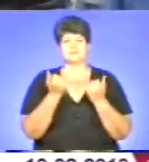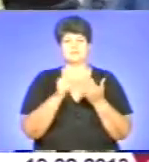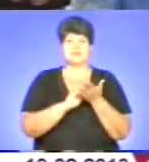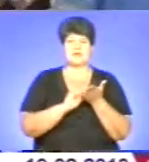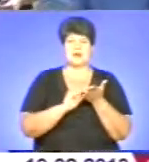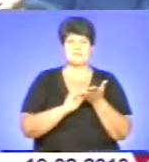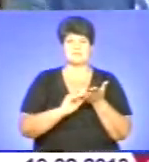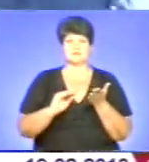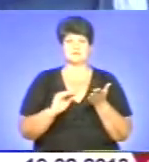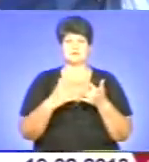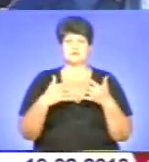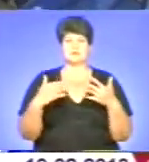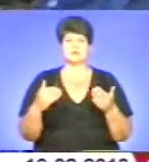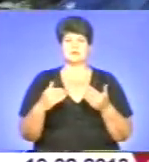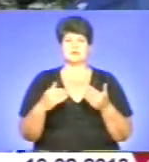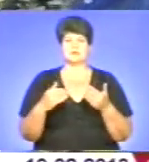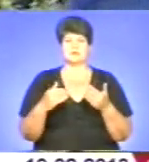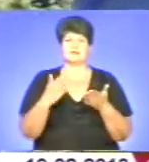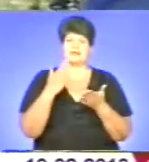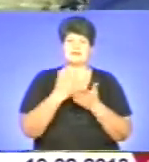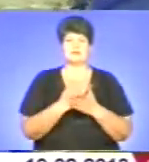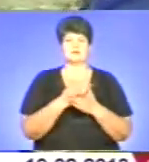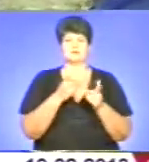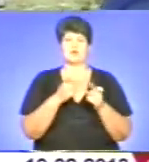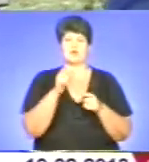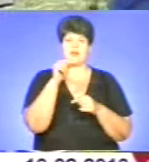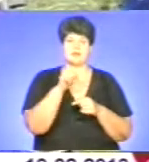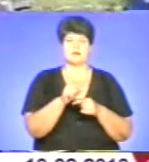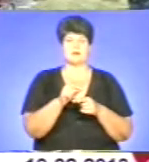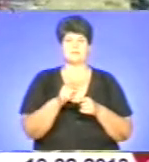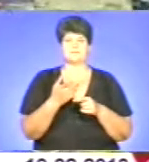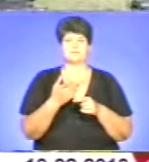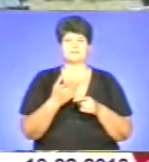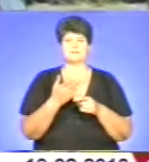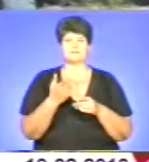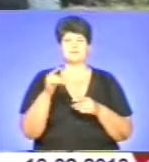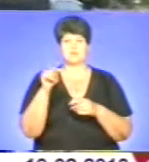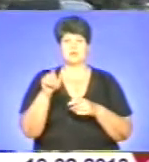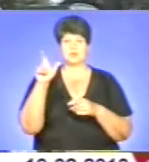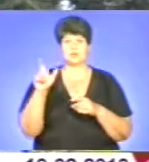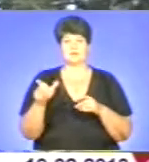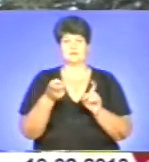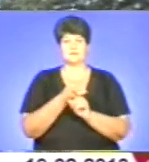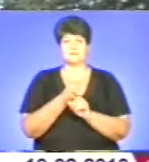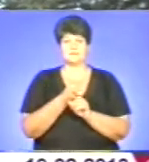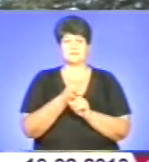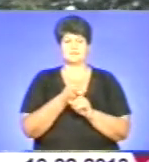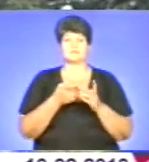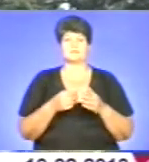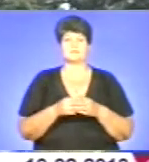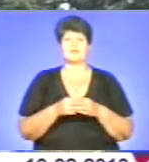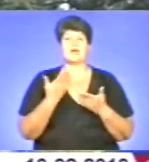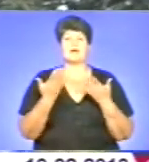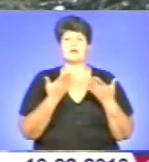записів наявності саме тої зброї яка належить тому чи іншому мисливцю А які